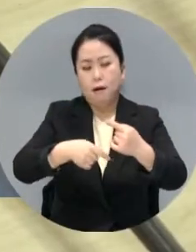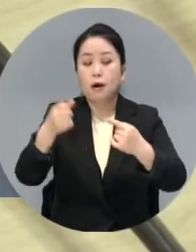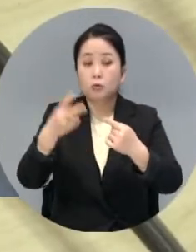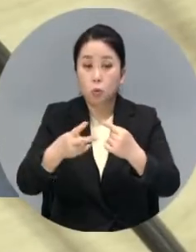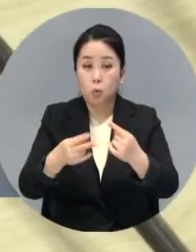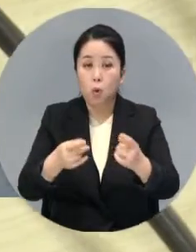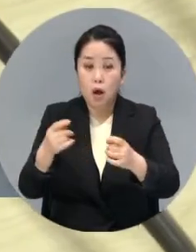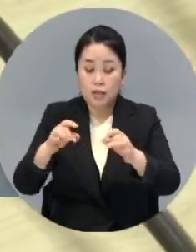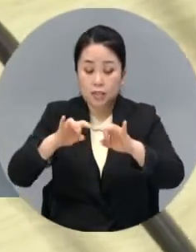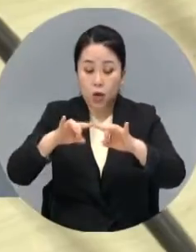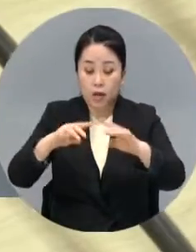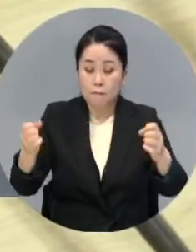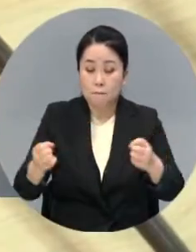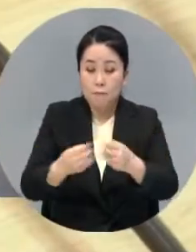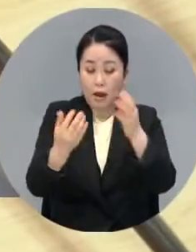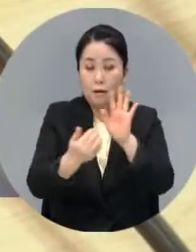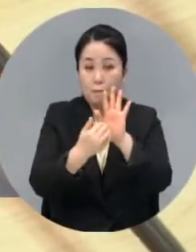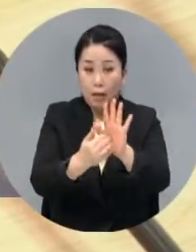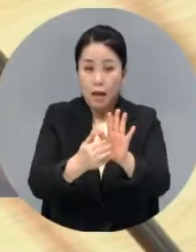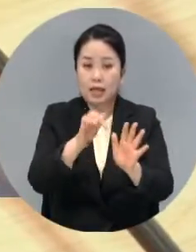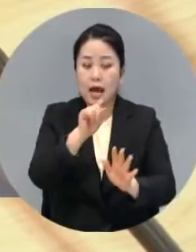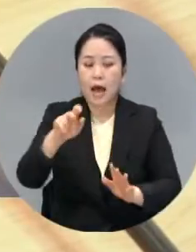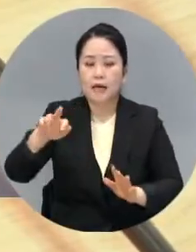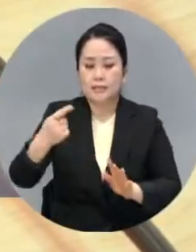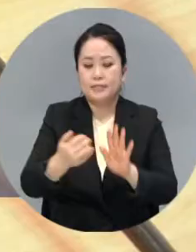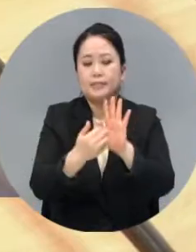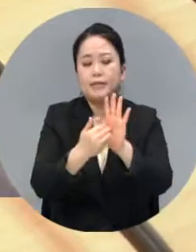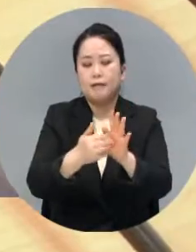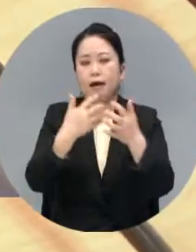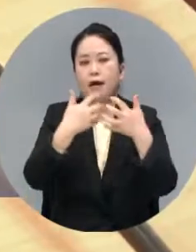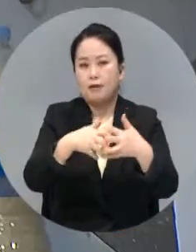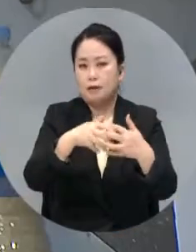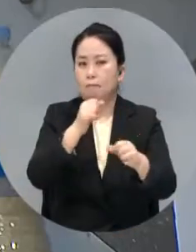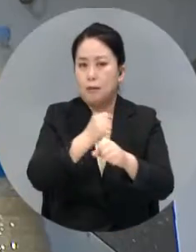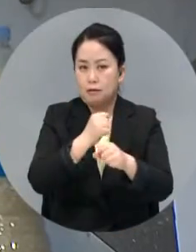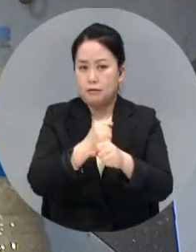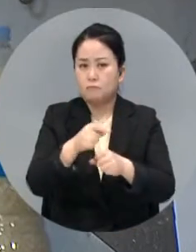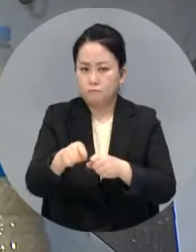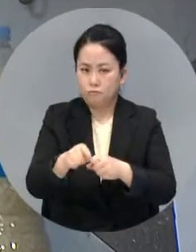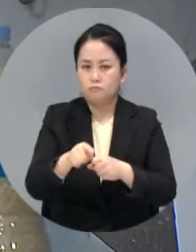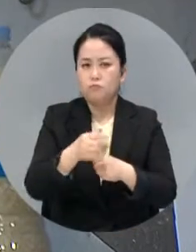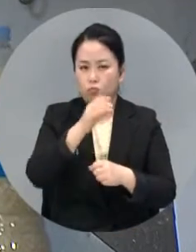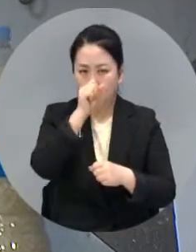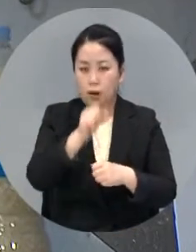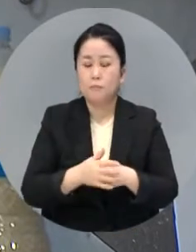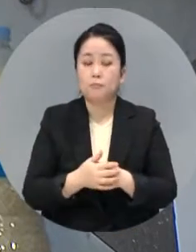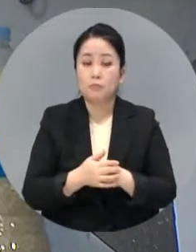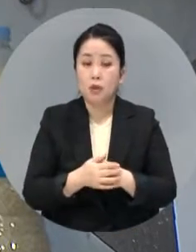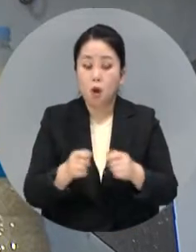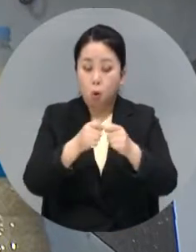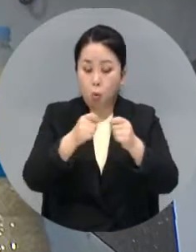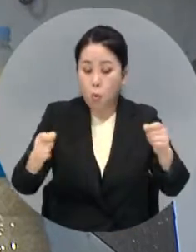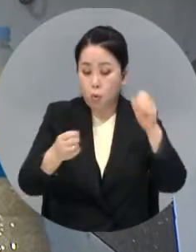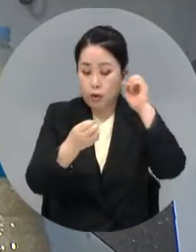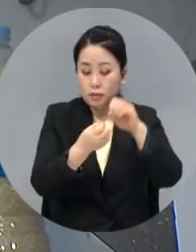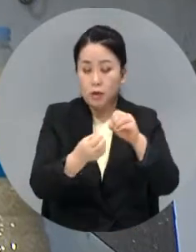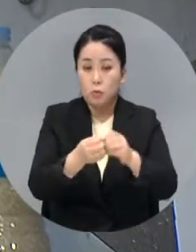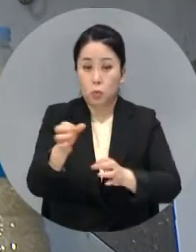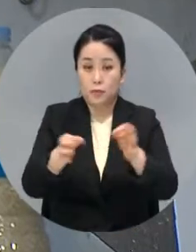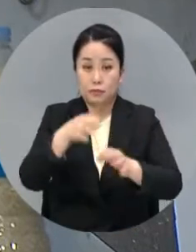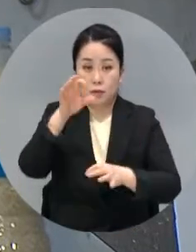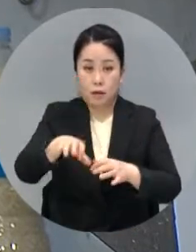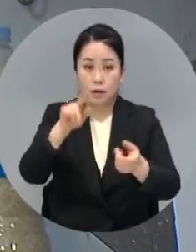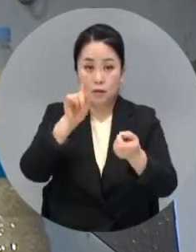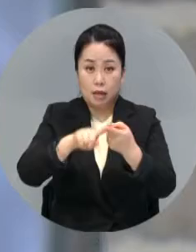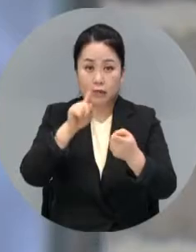꽃을 할수 있는 아크 차단기를 설치해서 화제를 막는 것도 오해된 전통 시장에 대해서는 지자체